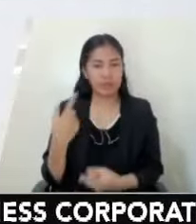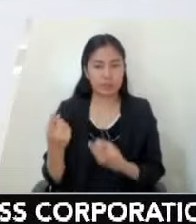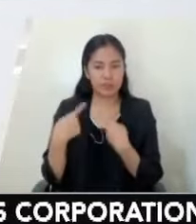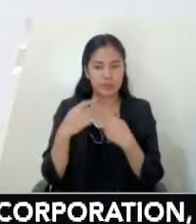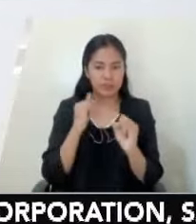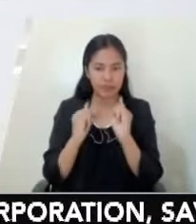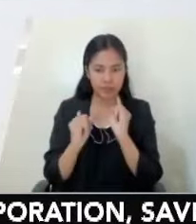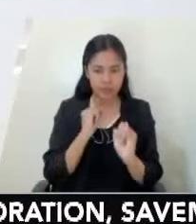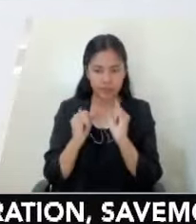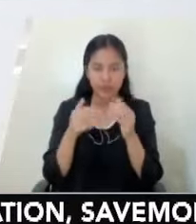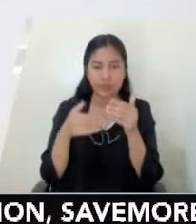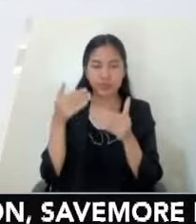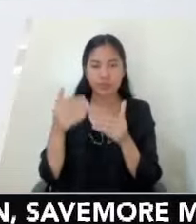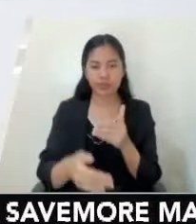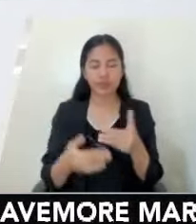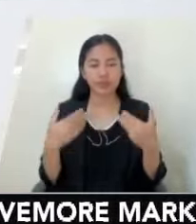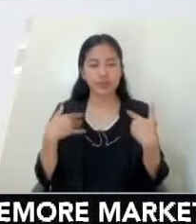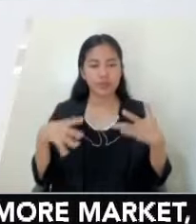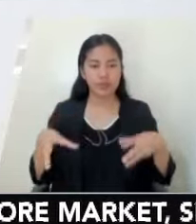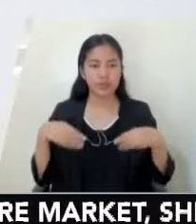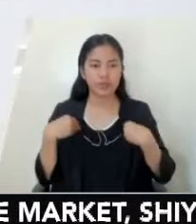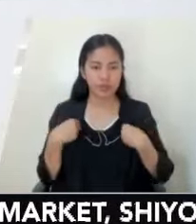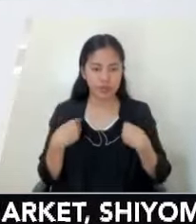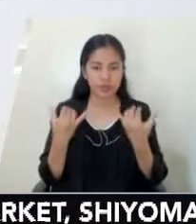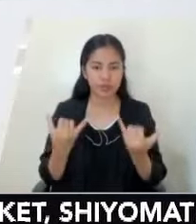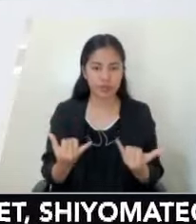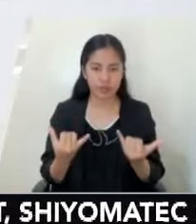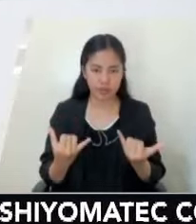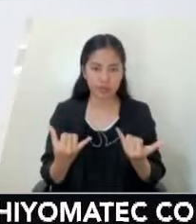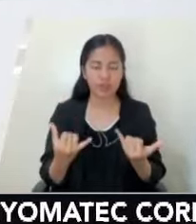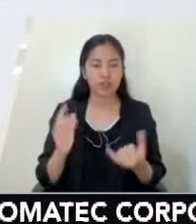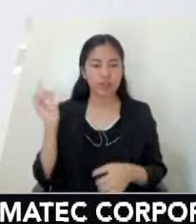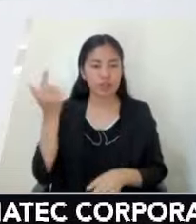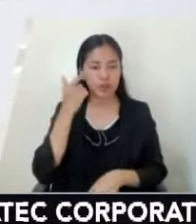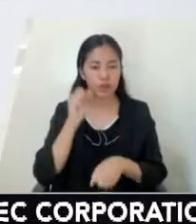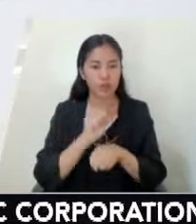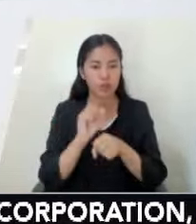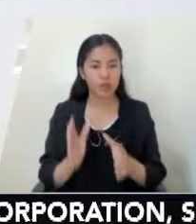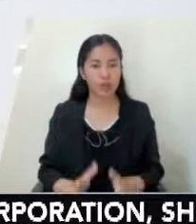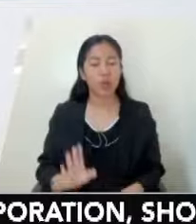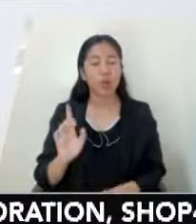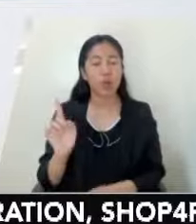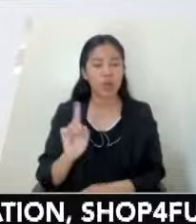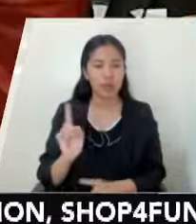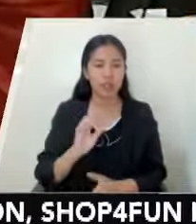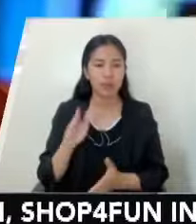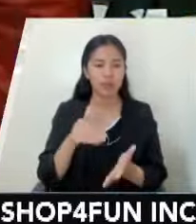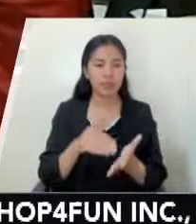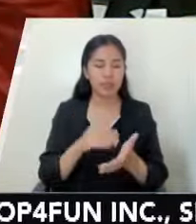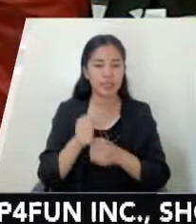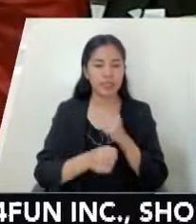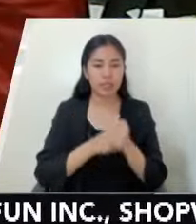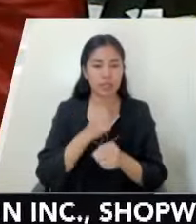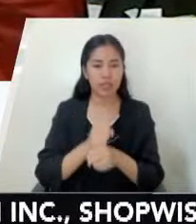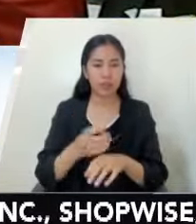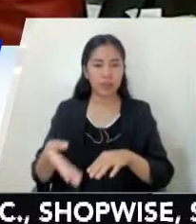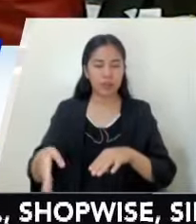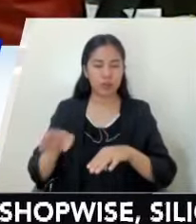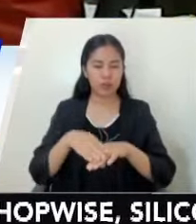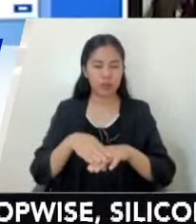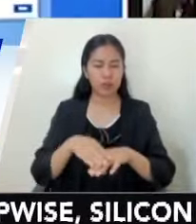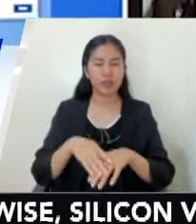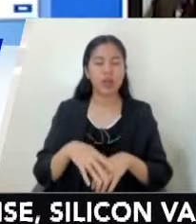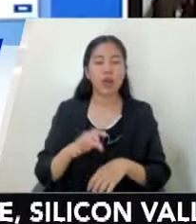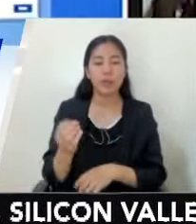Samantala, matatanggap na simula po ngayong araw ng mga kawani ng gobyerno ang kanilang mid-year bonus. Katumbas po yan ang isang buwang basic pay ng